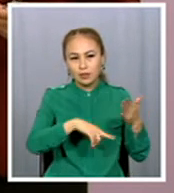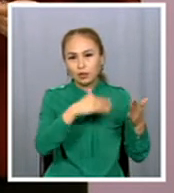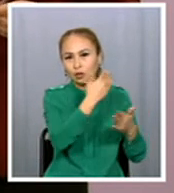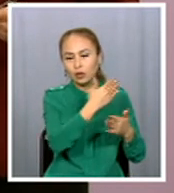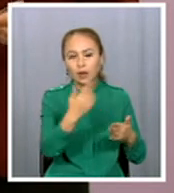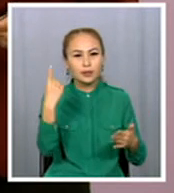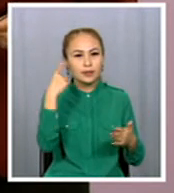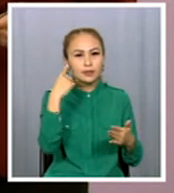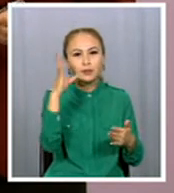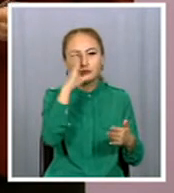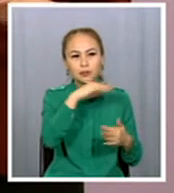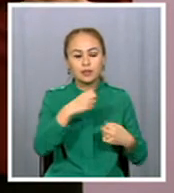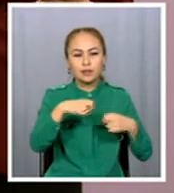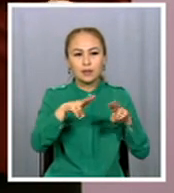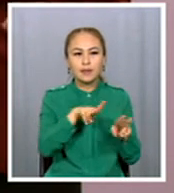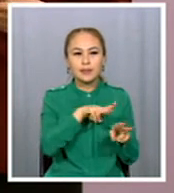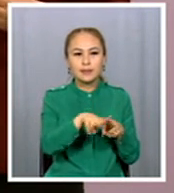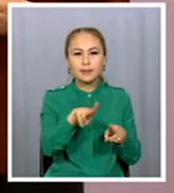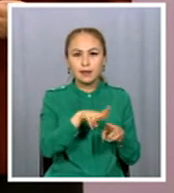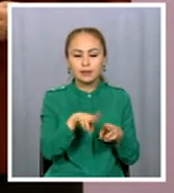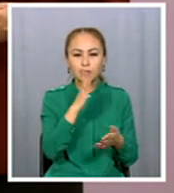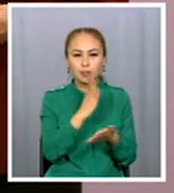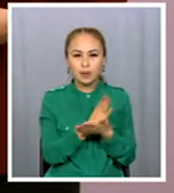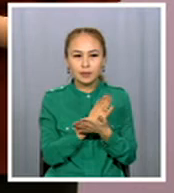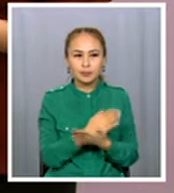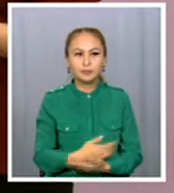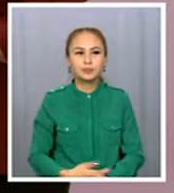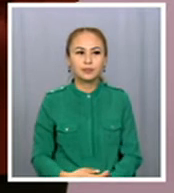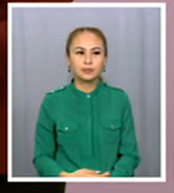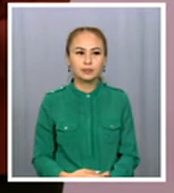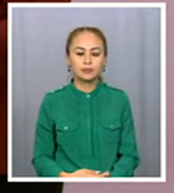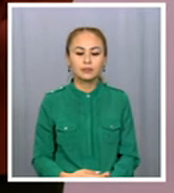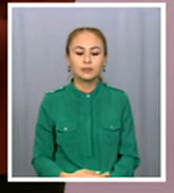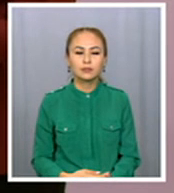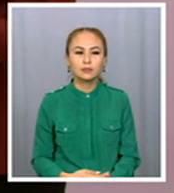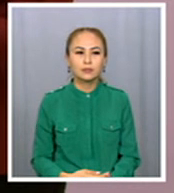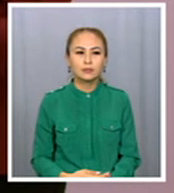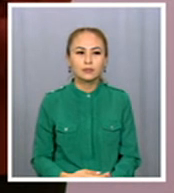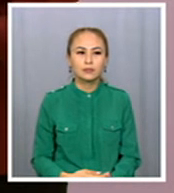тигізетін зардабы бар екенін ұмытпа.